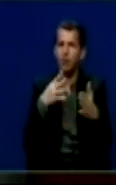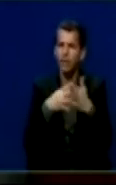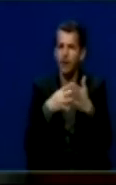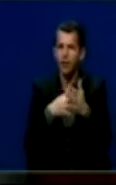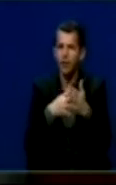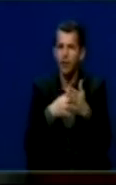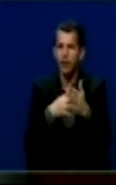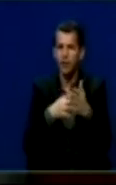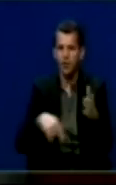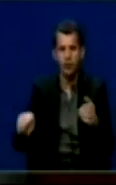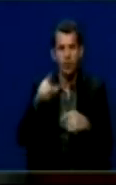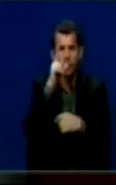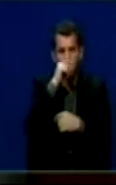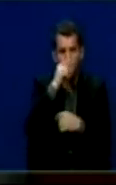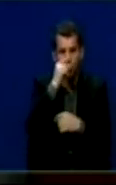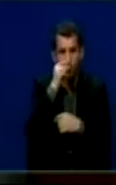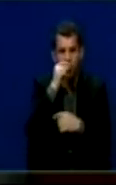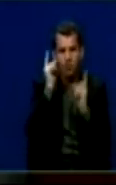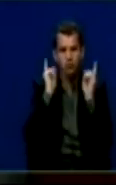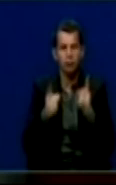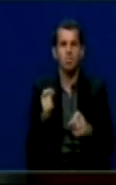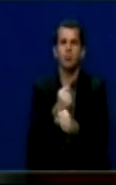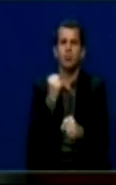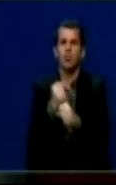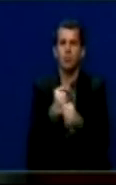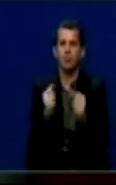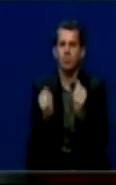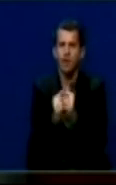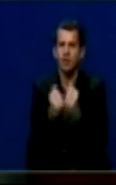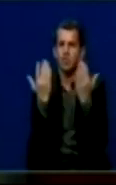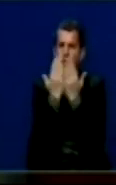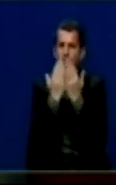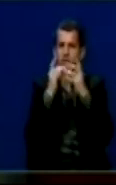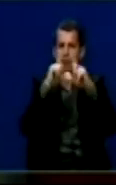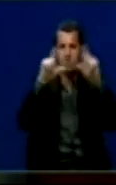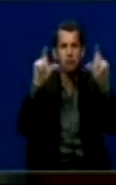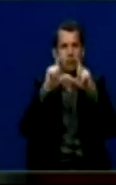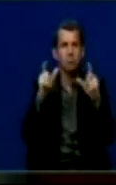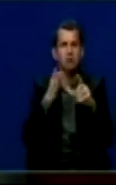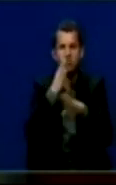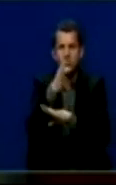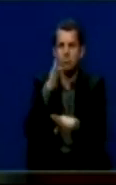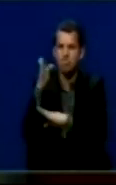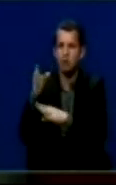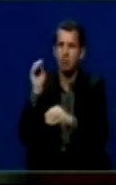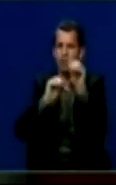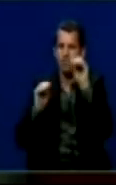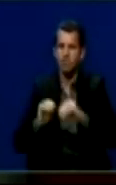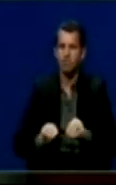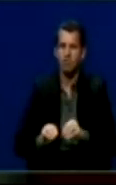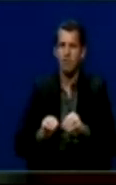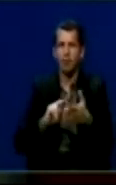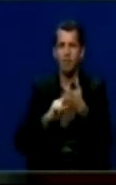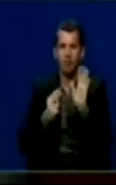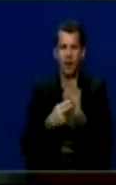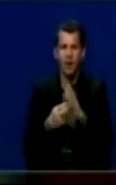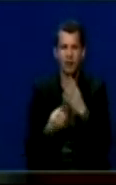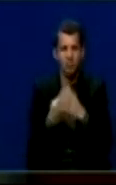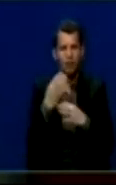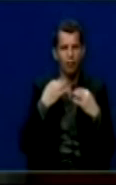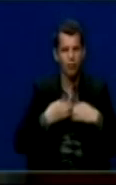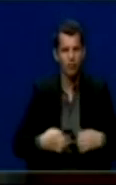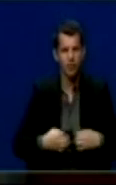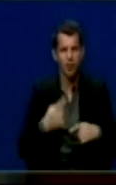nivel të komunës që duhet të punojnë me secilën shkollë veç e veç në hartimin e planit të zhvillimit profesional si dhe mbikëqyrjen